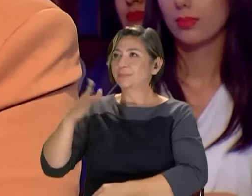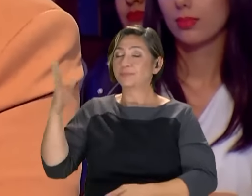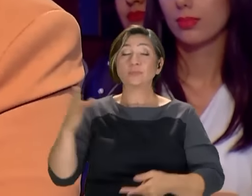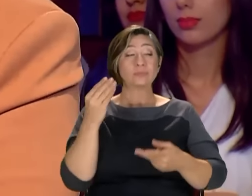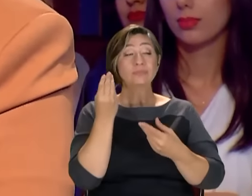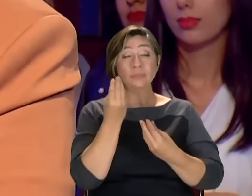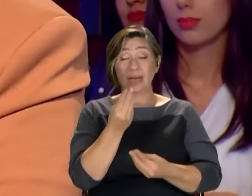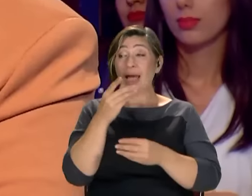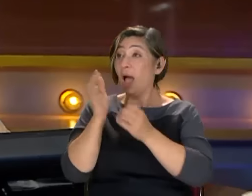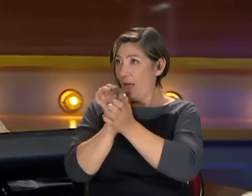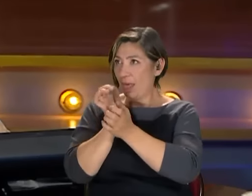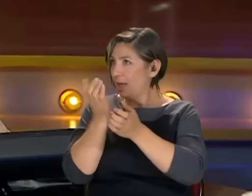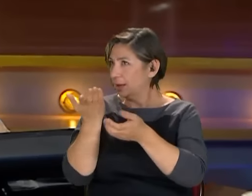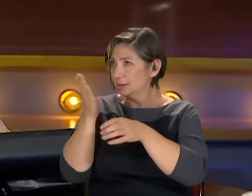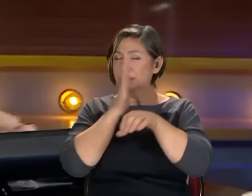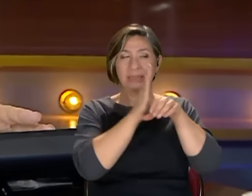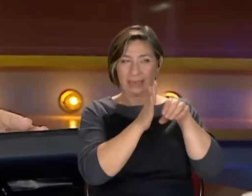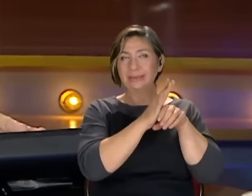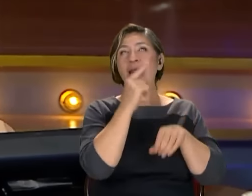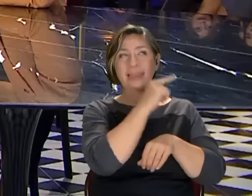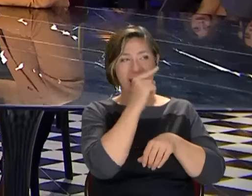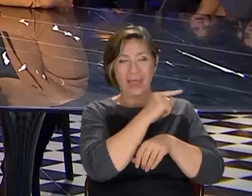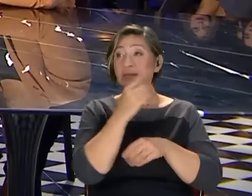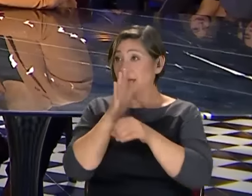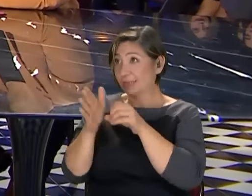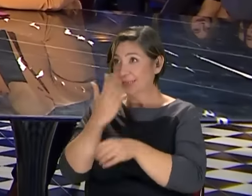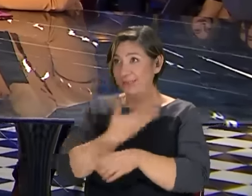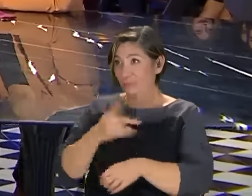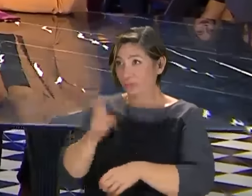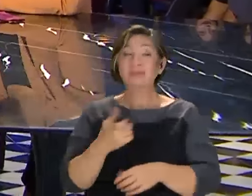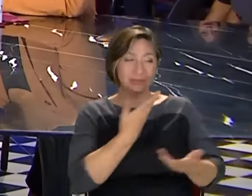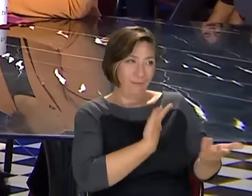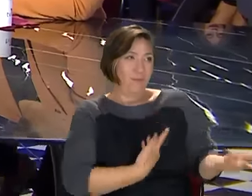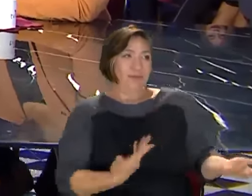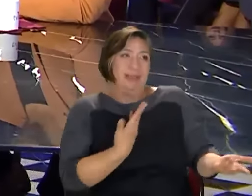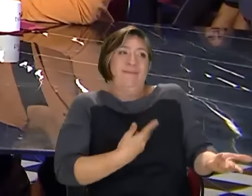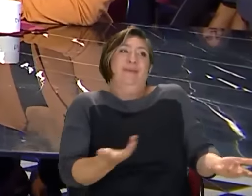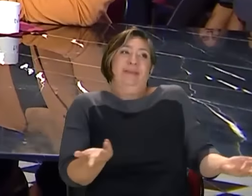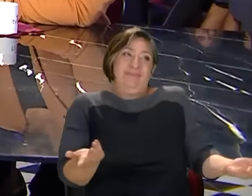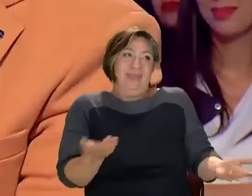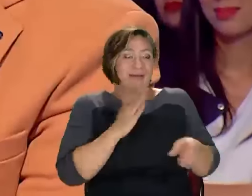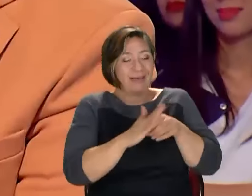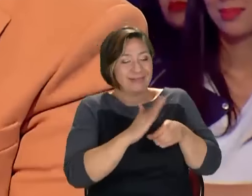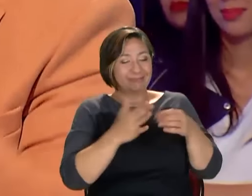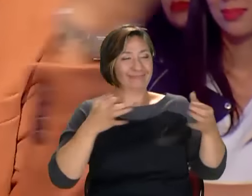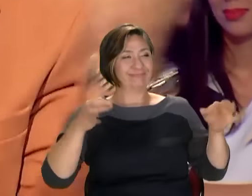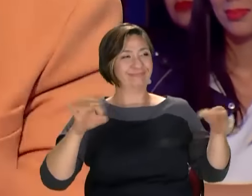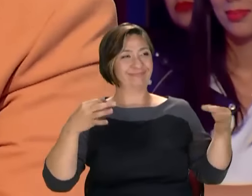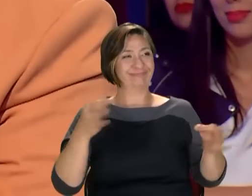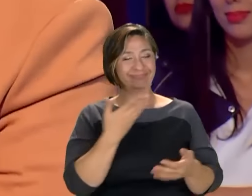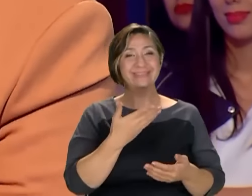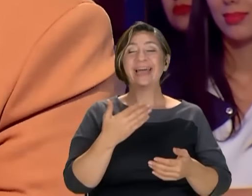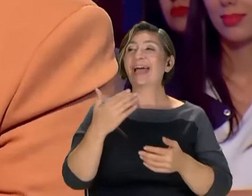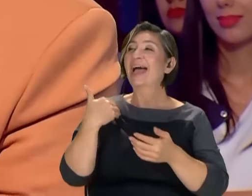Ama aileniz Kayseri. Kayseri'de. Seviyor musunuz Kayseri'yi? Seviyorum tabii. Evet. Sevilmez mi? Evet. Kayseri. Benim